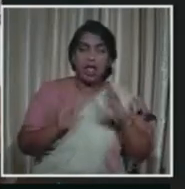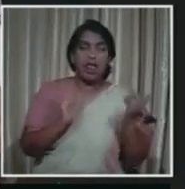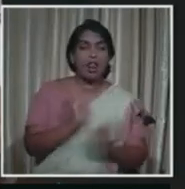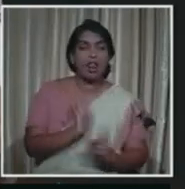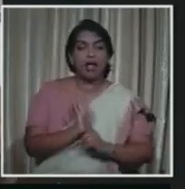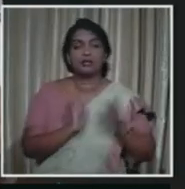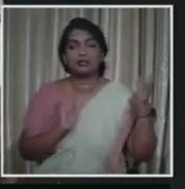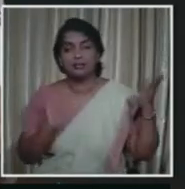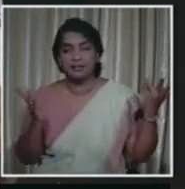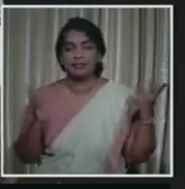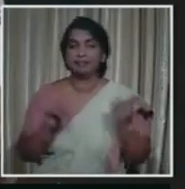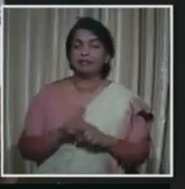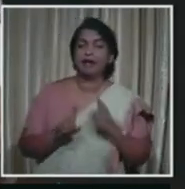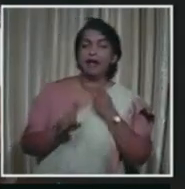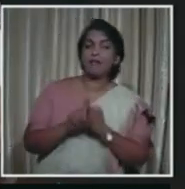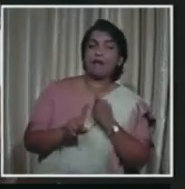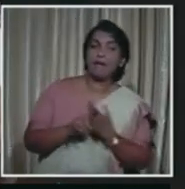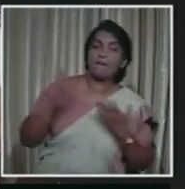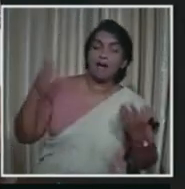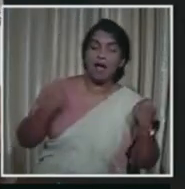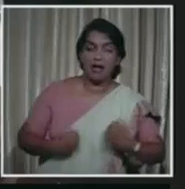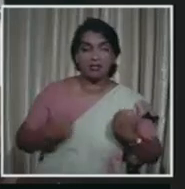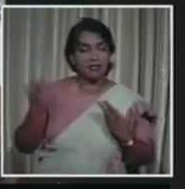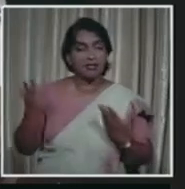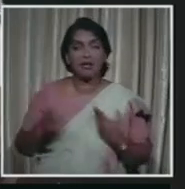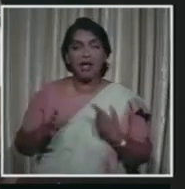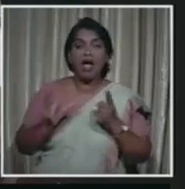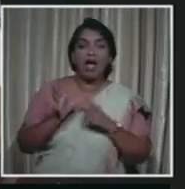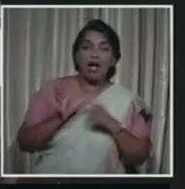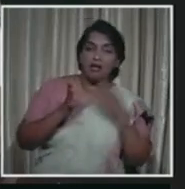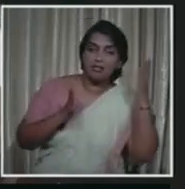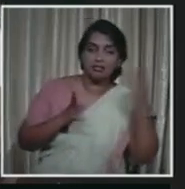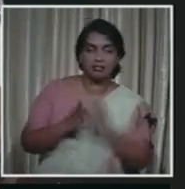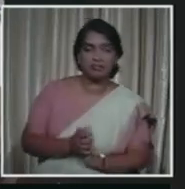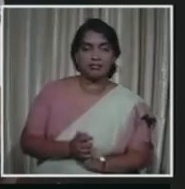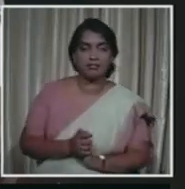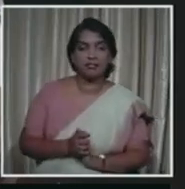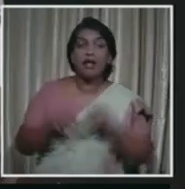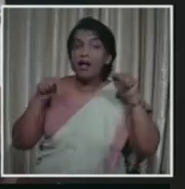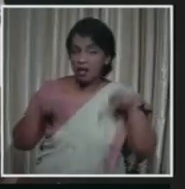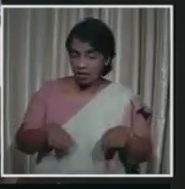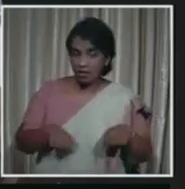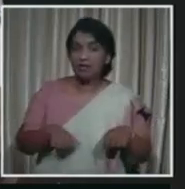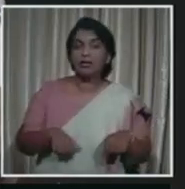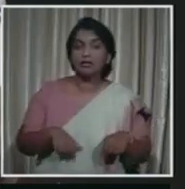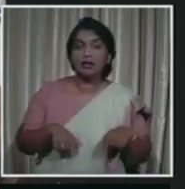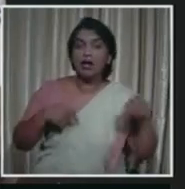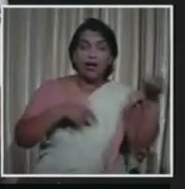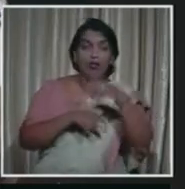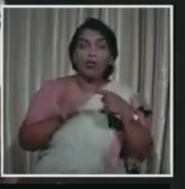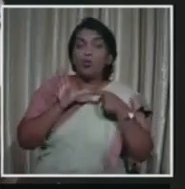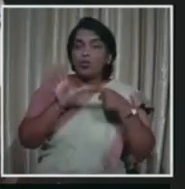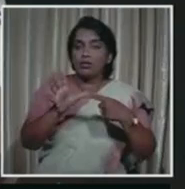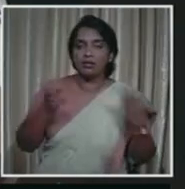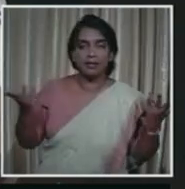හිඳලු කබ්‍රාල් හිඳලු ආටිකල් හිඳලු අද කවුරුත් නෑ උත්තර